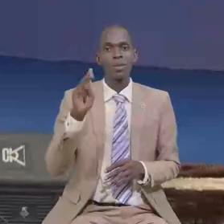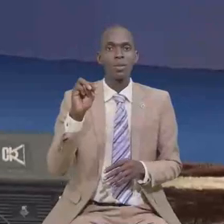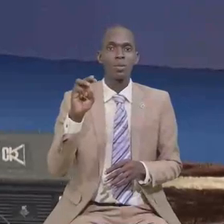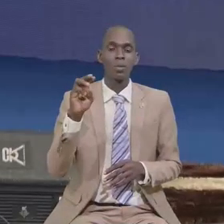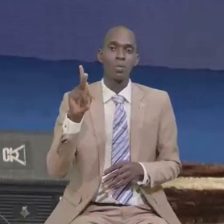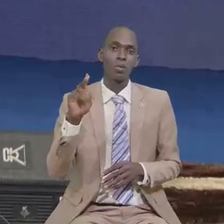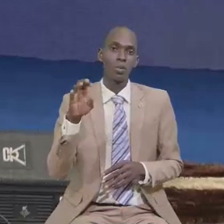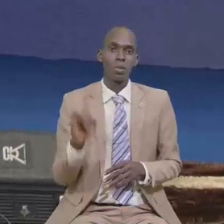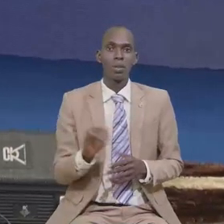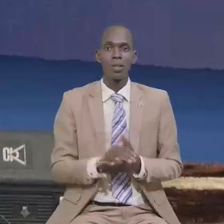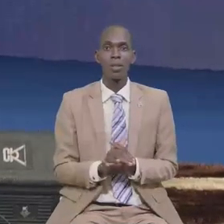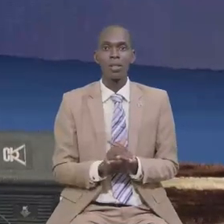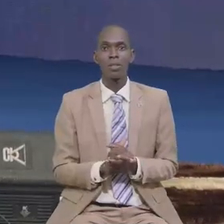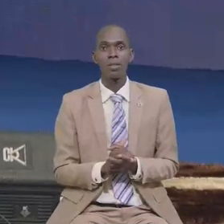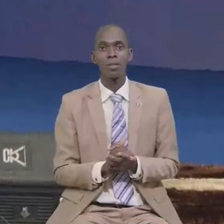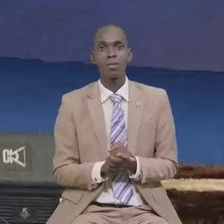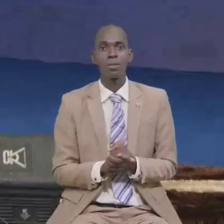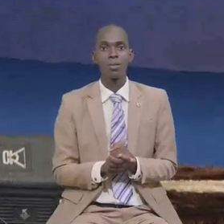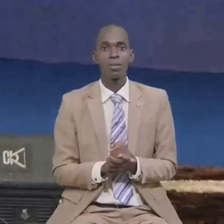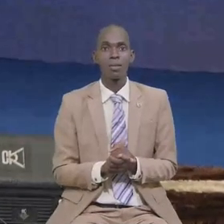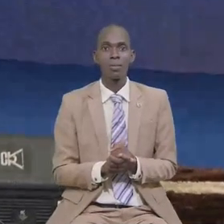Tiké, pasteur docteur Koumoui.